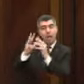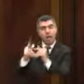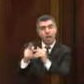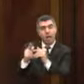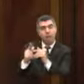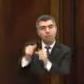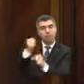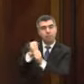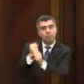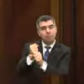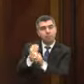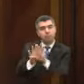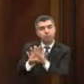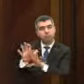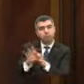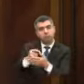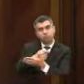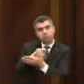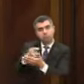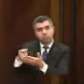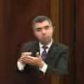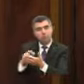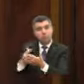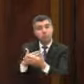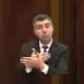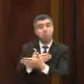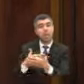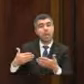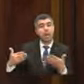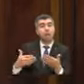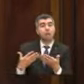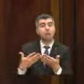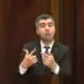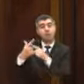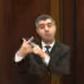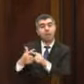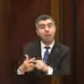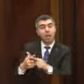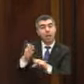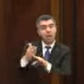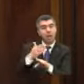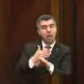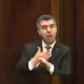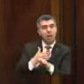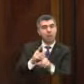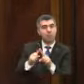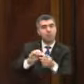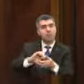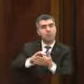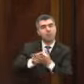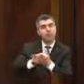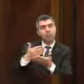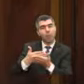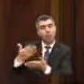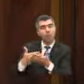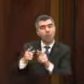عمل أو صرف مجموعة من الملايير اللي تكلموا عليها الإخوان الذين سبقوني بالملايير،